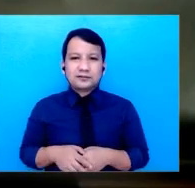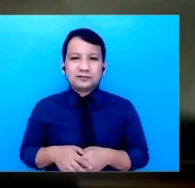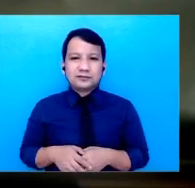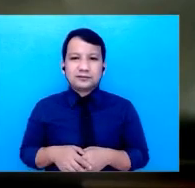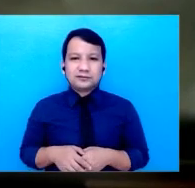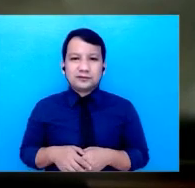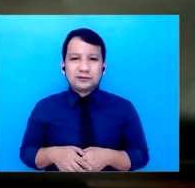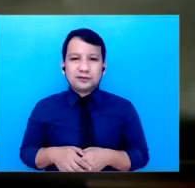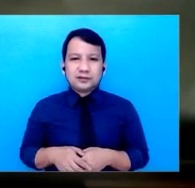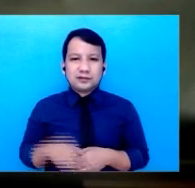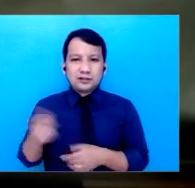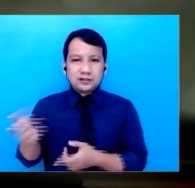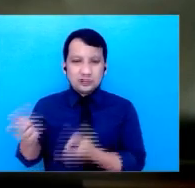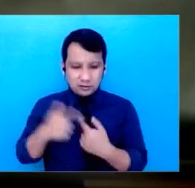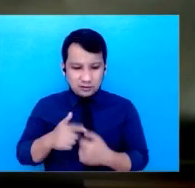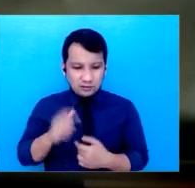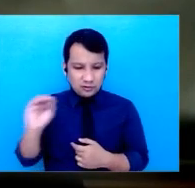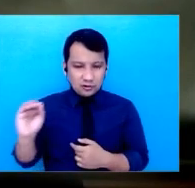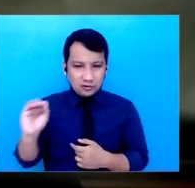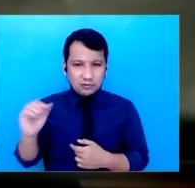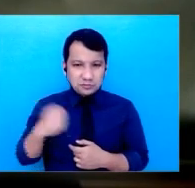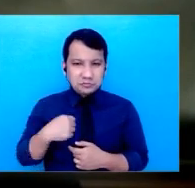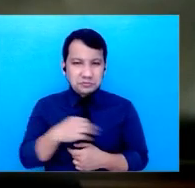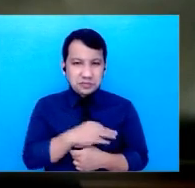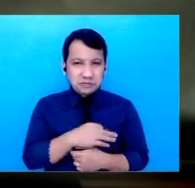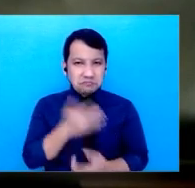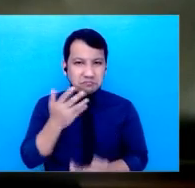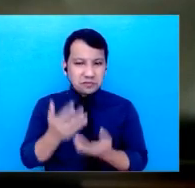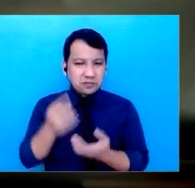coming from their own staff, I think